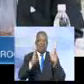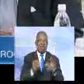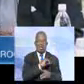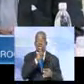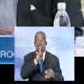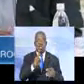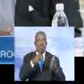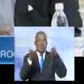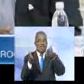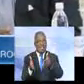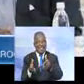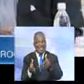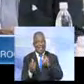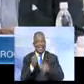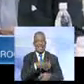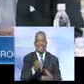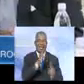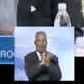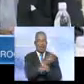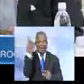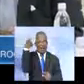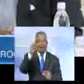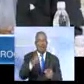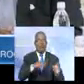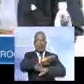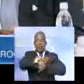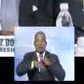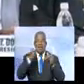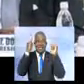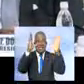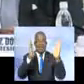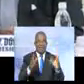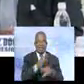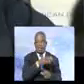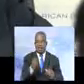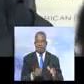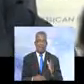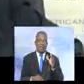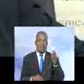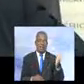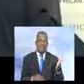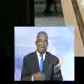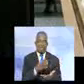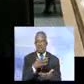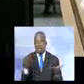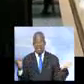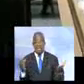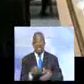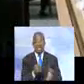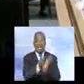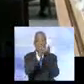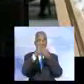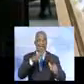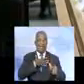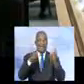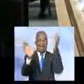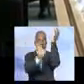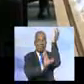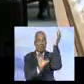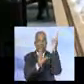Je suis là, encore une fois, à votre disposition, pour d'une manière ou d'une autre, d'aider mon continent. Didier Drogba espère que